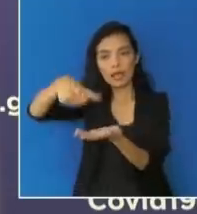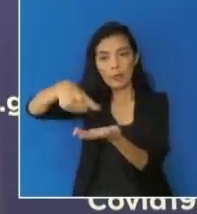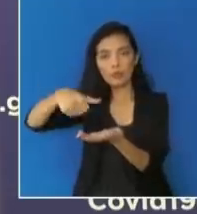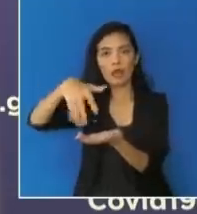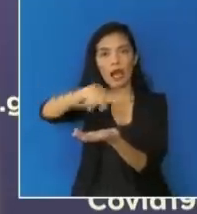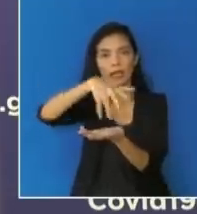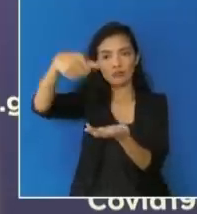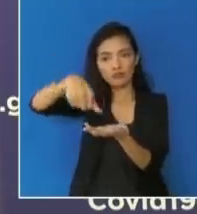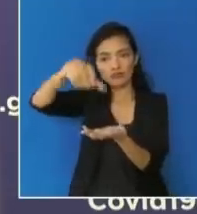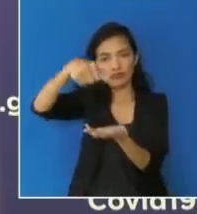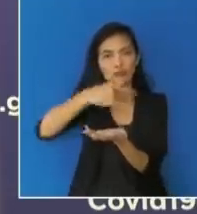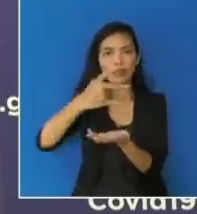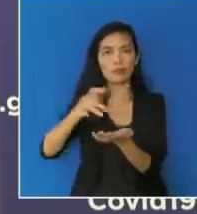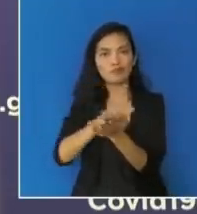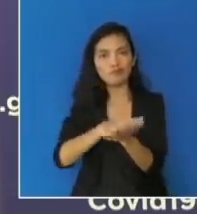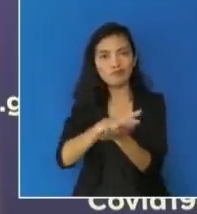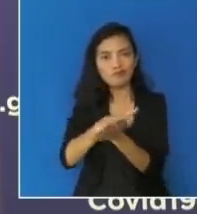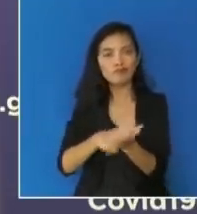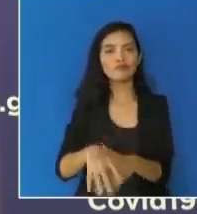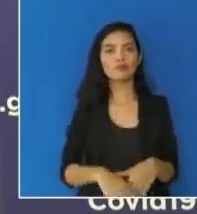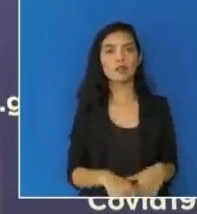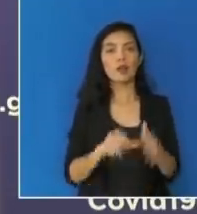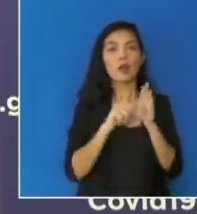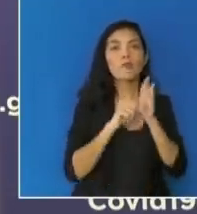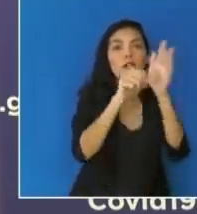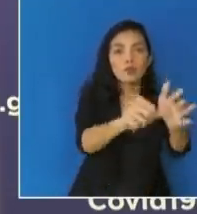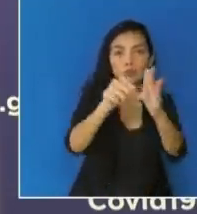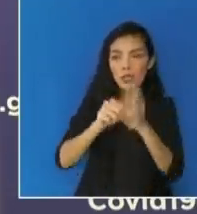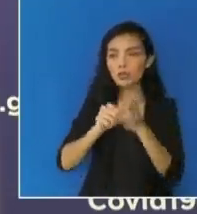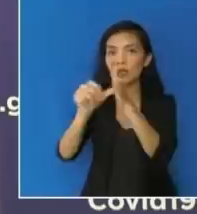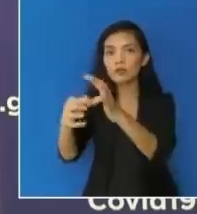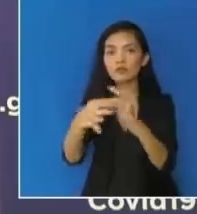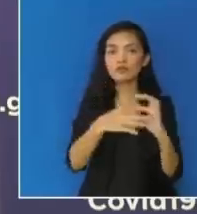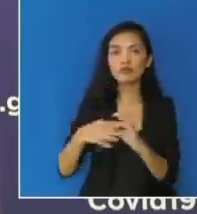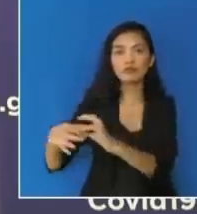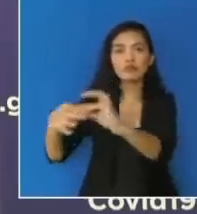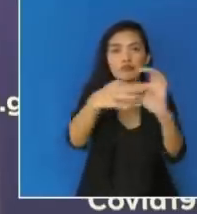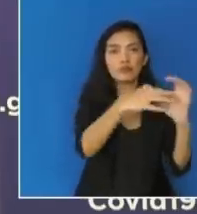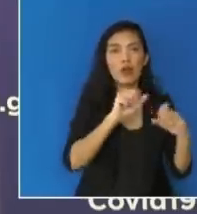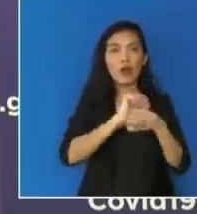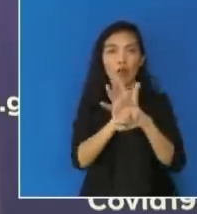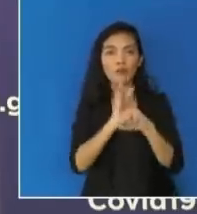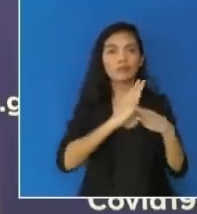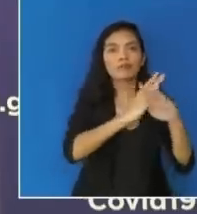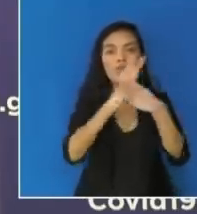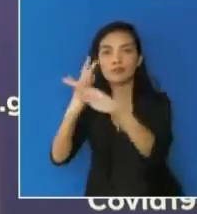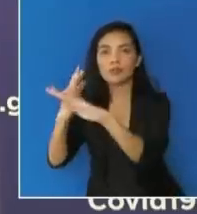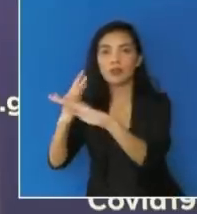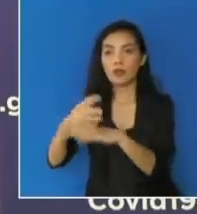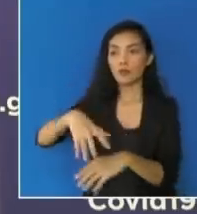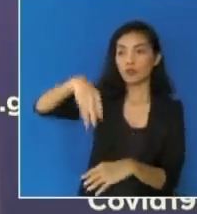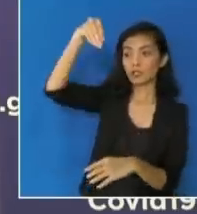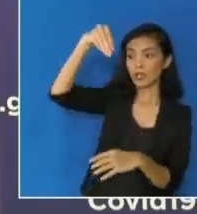dengan air yang mengalir. Gotong royong dan bersatu melawan COVID, dari pusat sampai ke